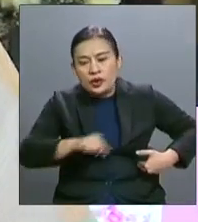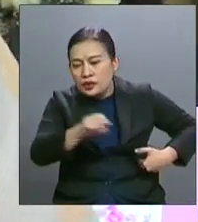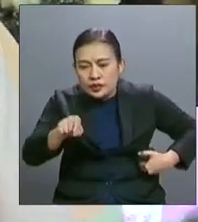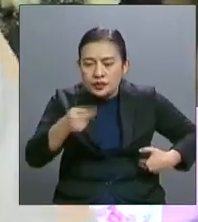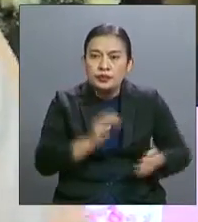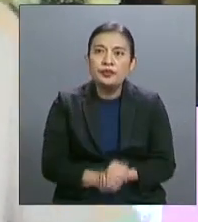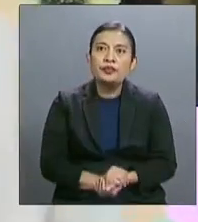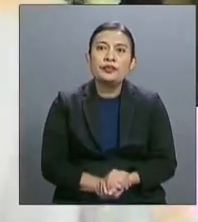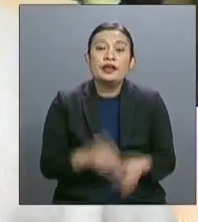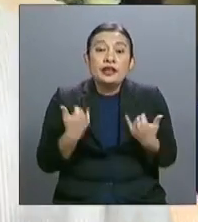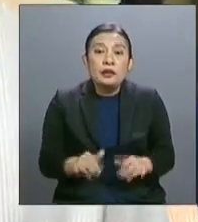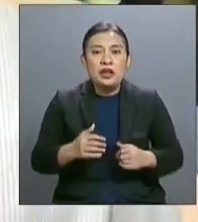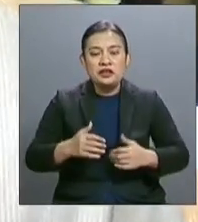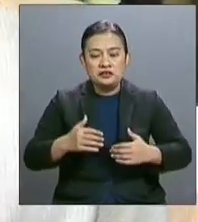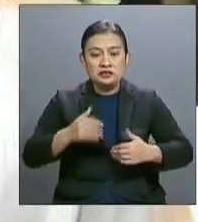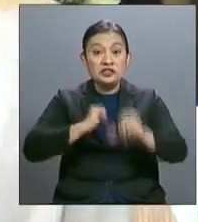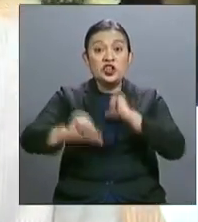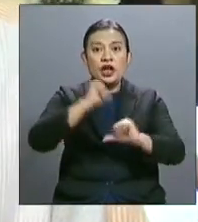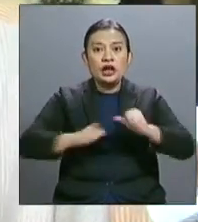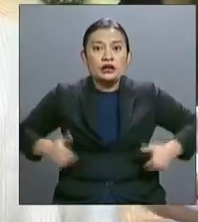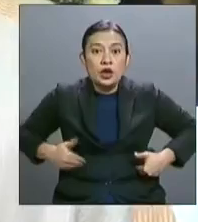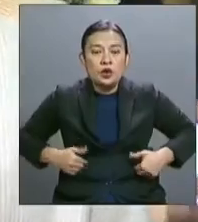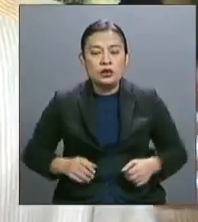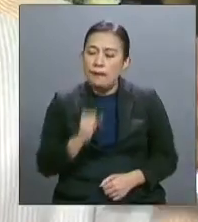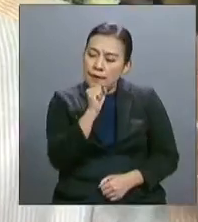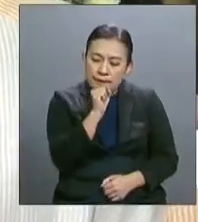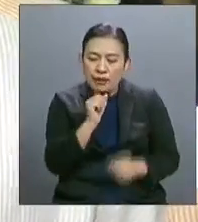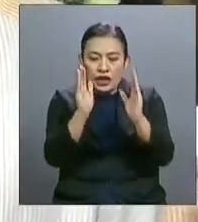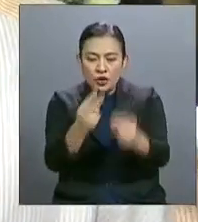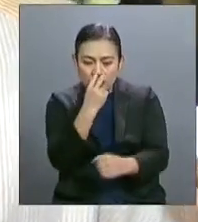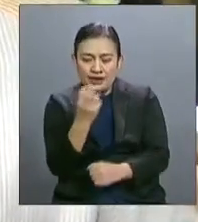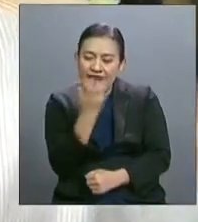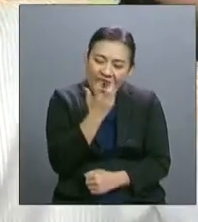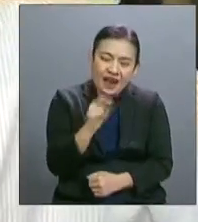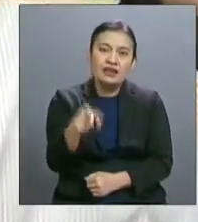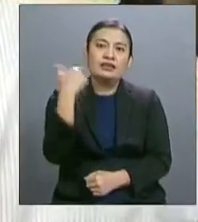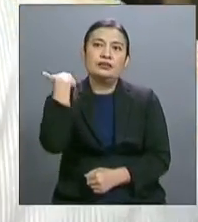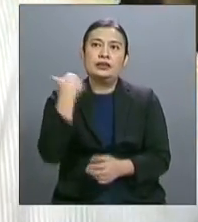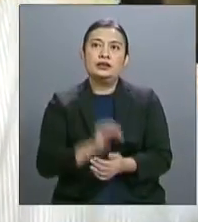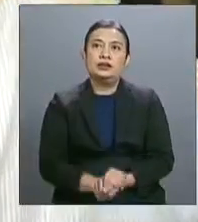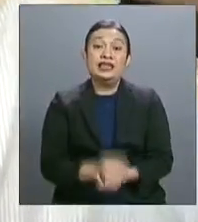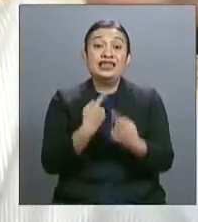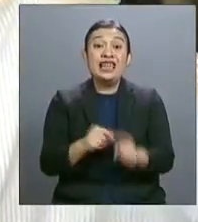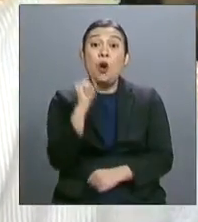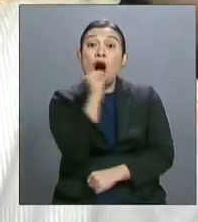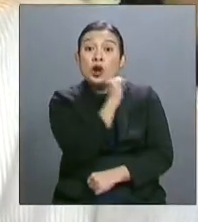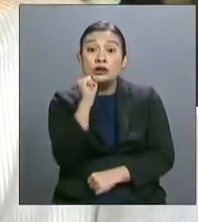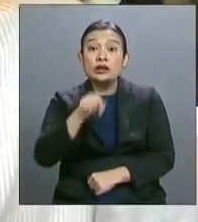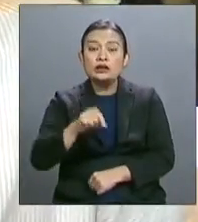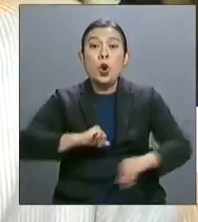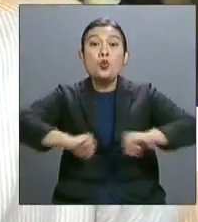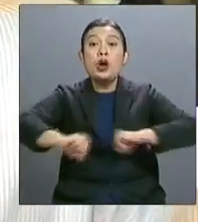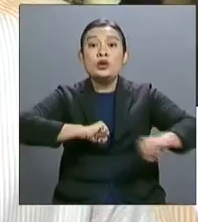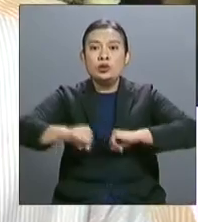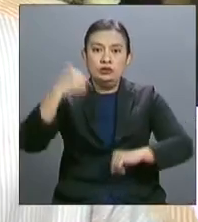เล่นตลกก็เล่นจริงๆให้คนฮาแต่อันนี้มันเป็นคอนเสิร์ตมันเป็นคนเฮวัยรุ่นด้วยอะไร